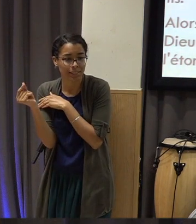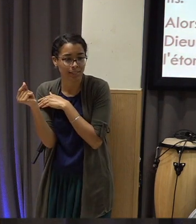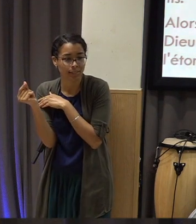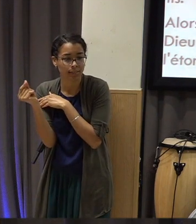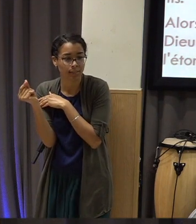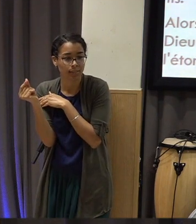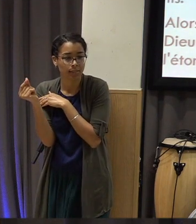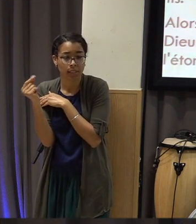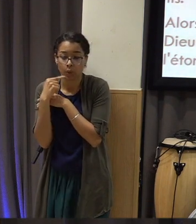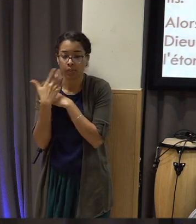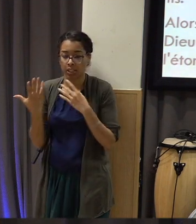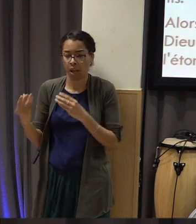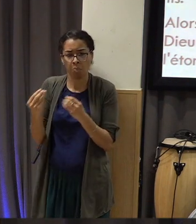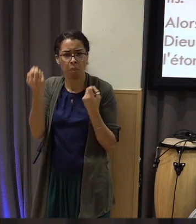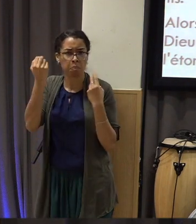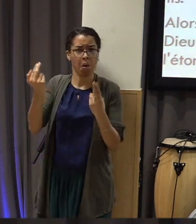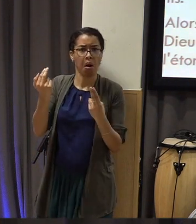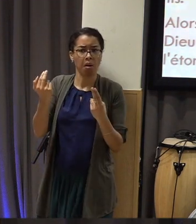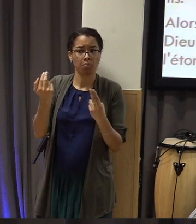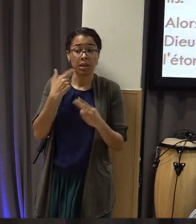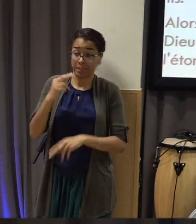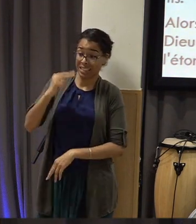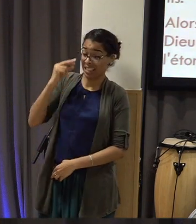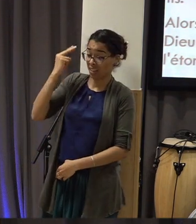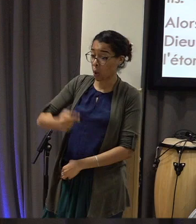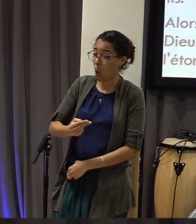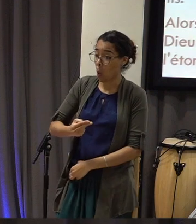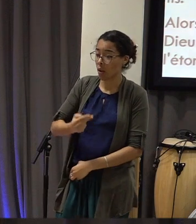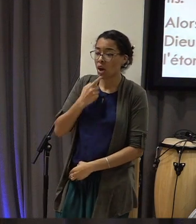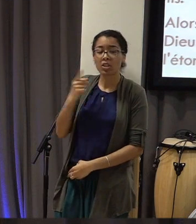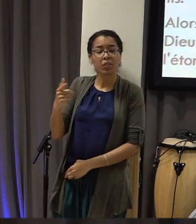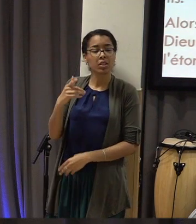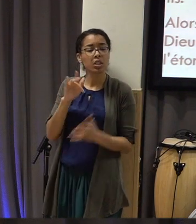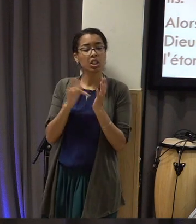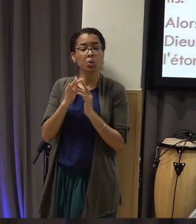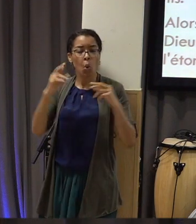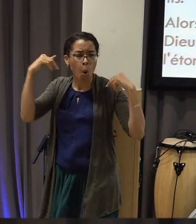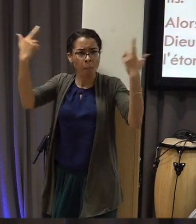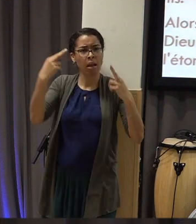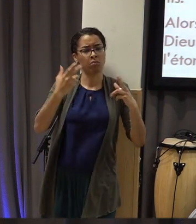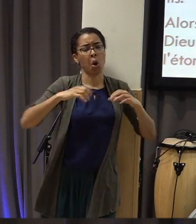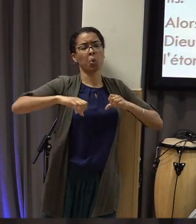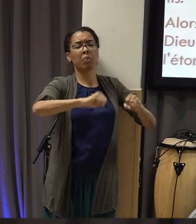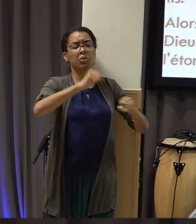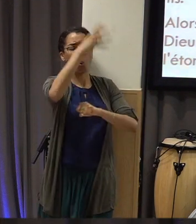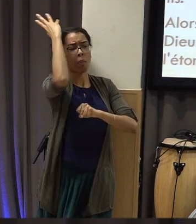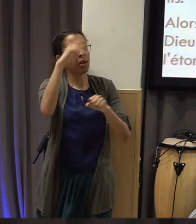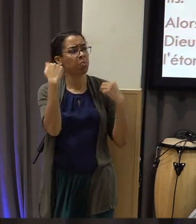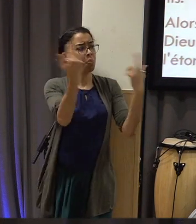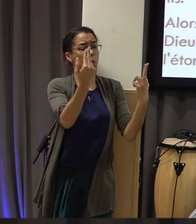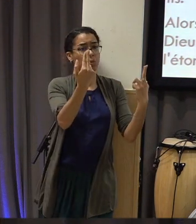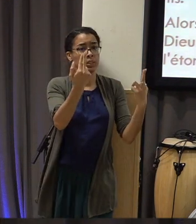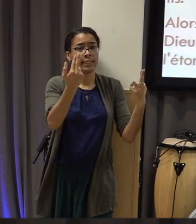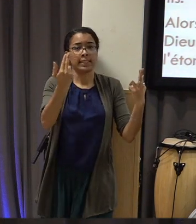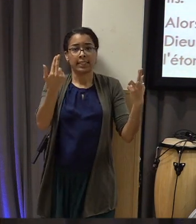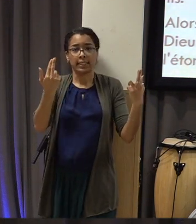peut susciter l'hostilité du peuple. Mais si Jésus dit non, Jésus c'est un rebelle à l'occupant romain. Et donc il